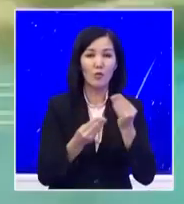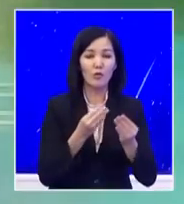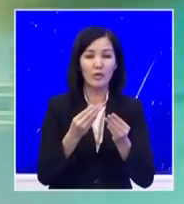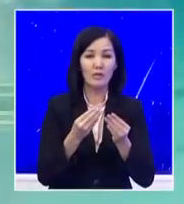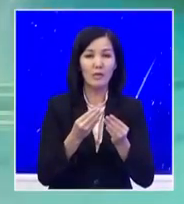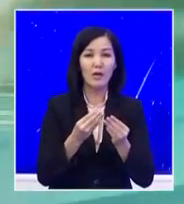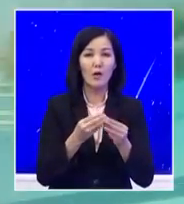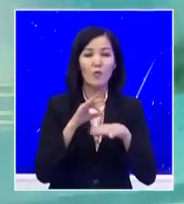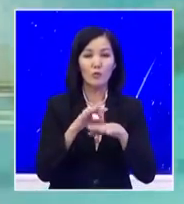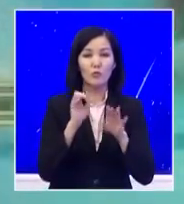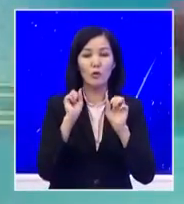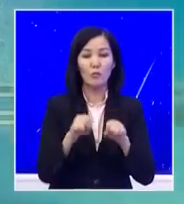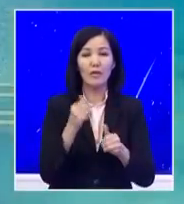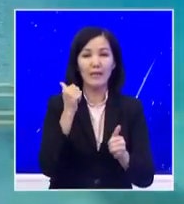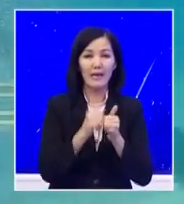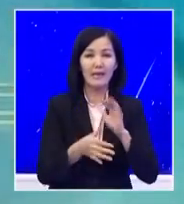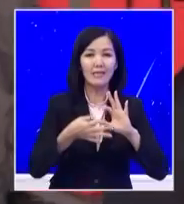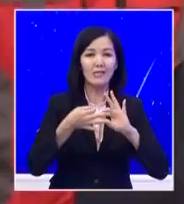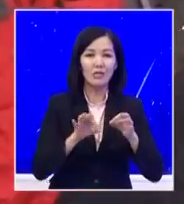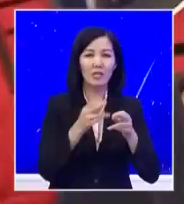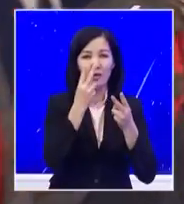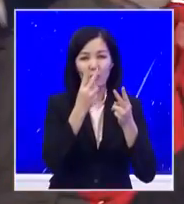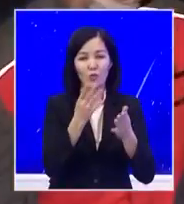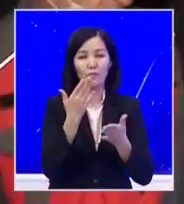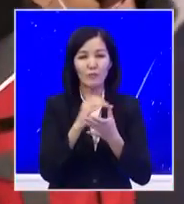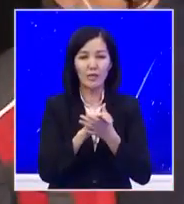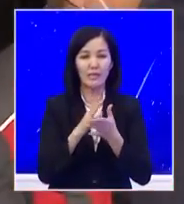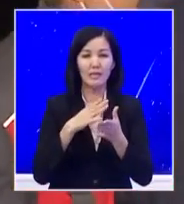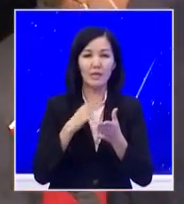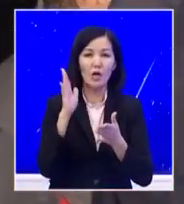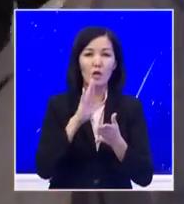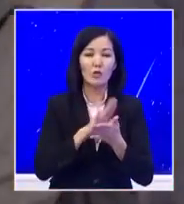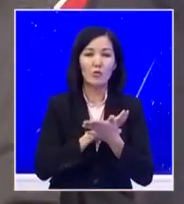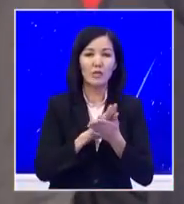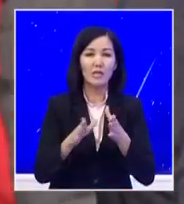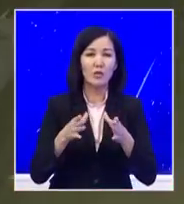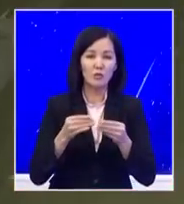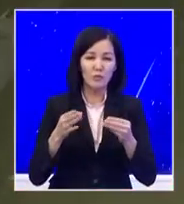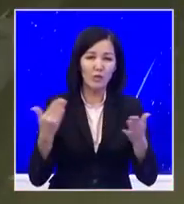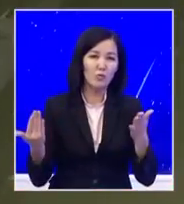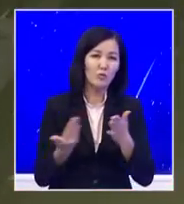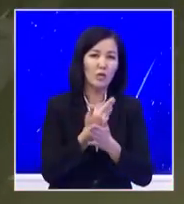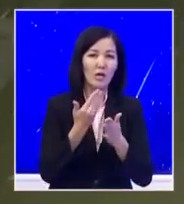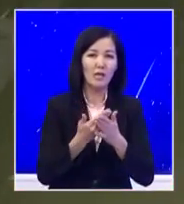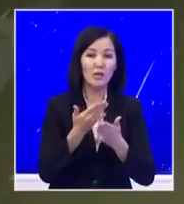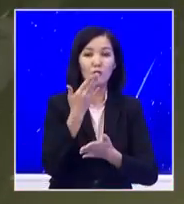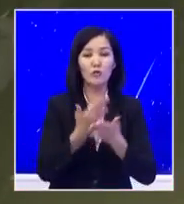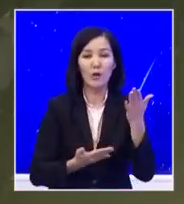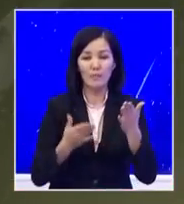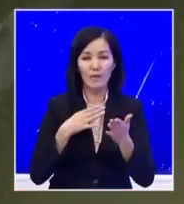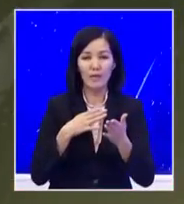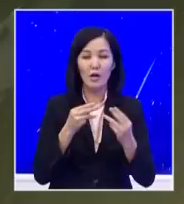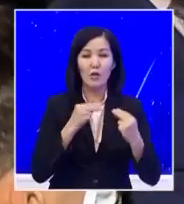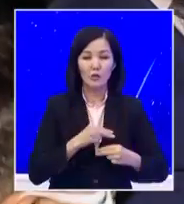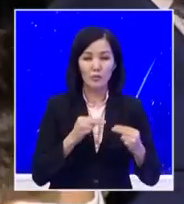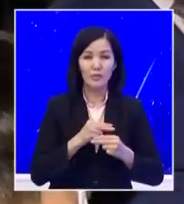арналған. Амандық Баталов әрғайсын жеке-жеке көріп шықты. Суын тазалау, жұмсарту, жаңалау жолдарын сұрап білді. Бұл